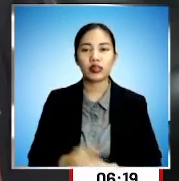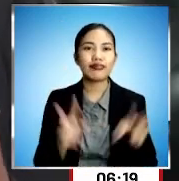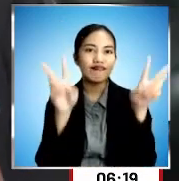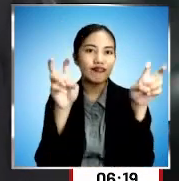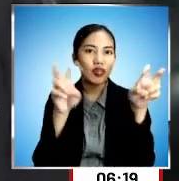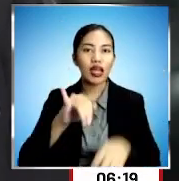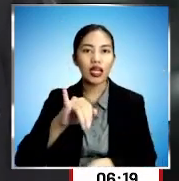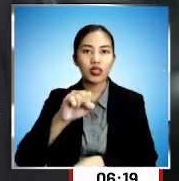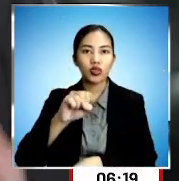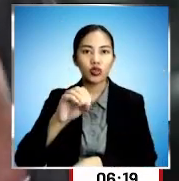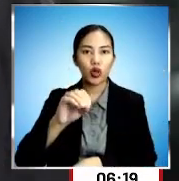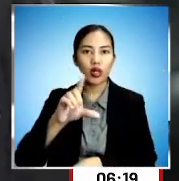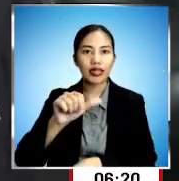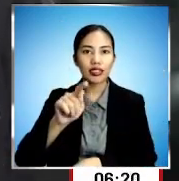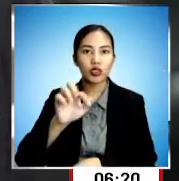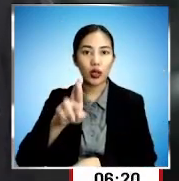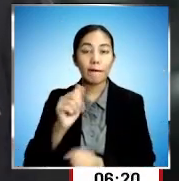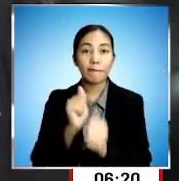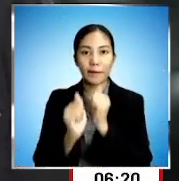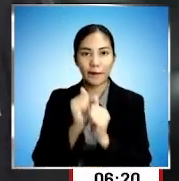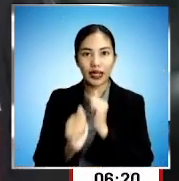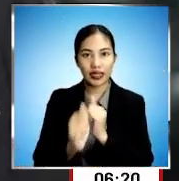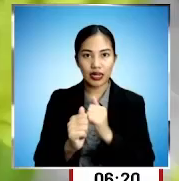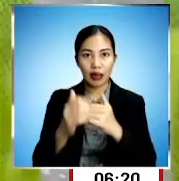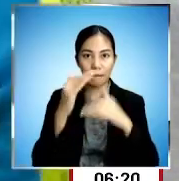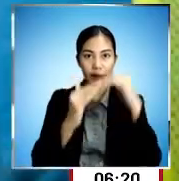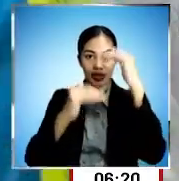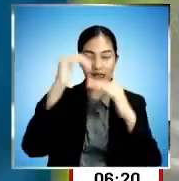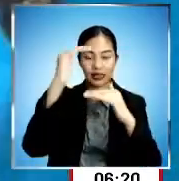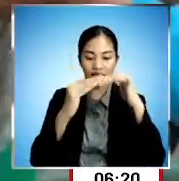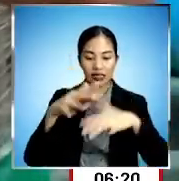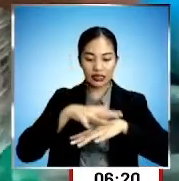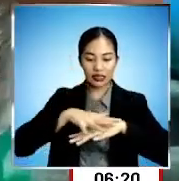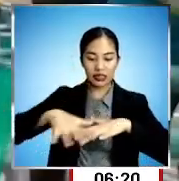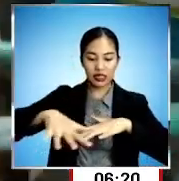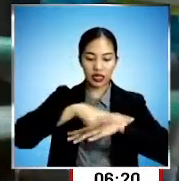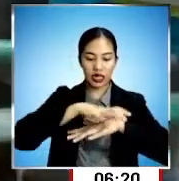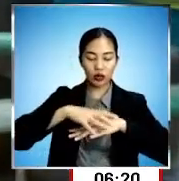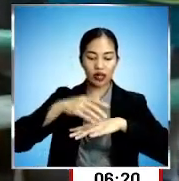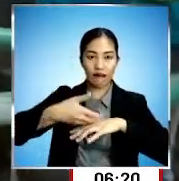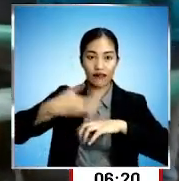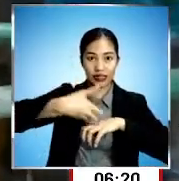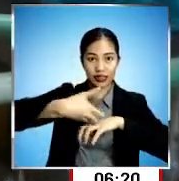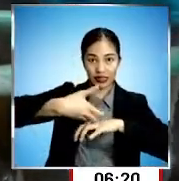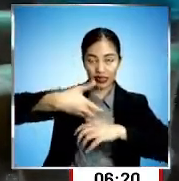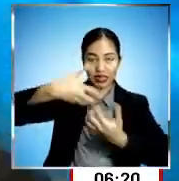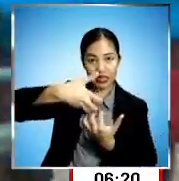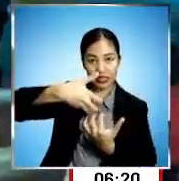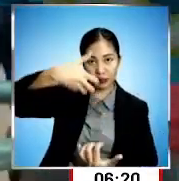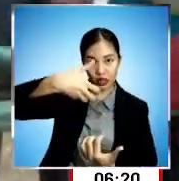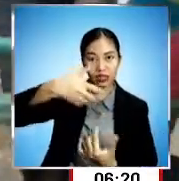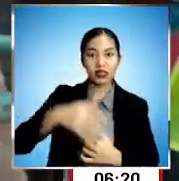the building from the ground during earthquake. Ina-isolate natin yung building from the most damaging effect